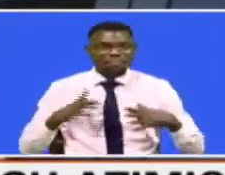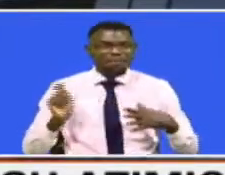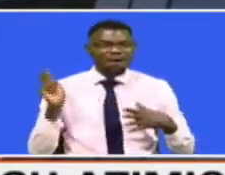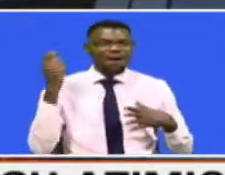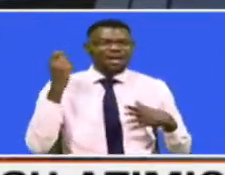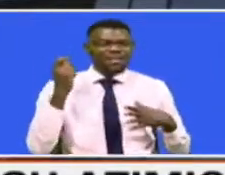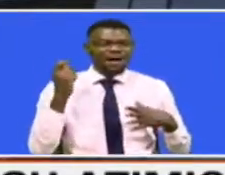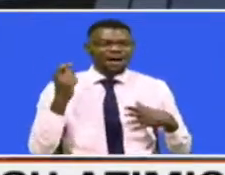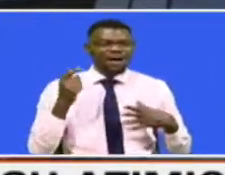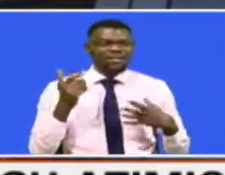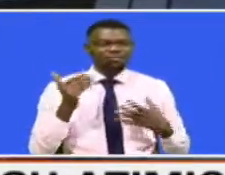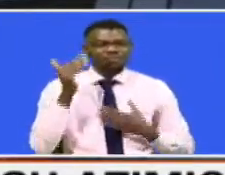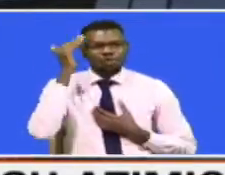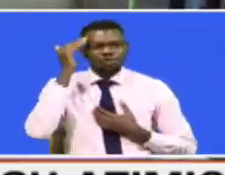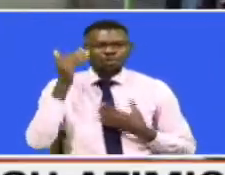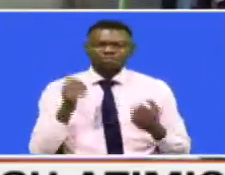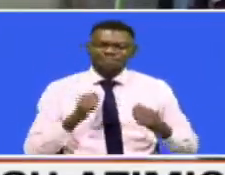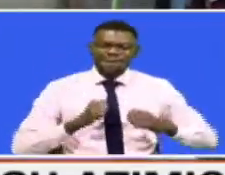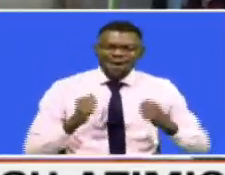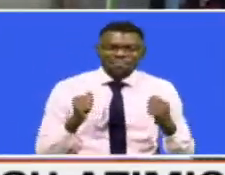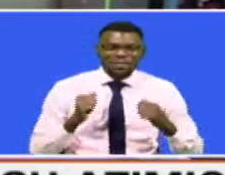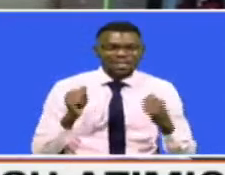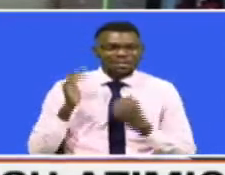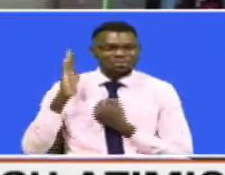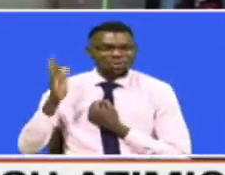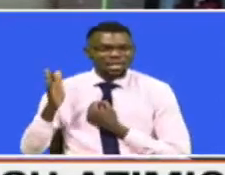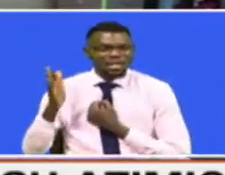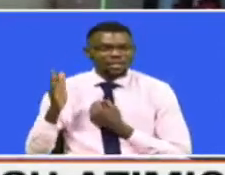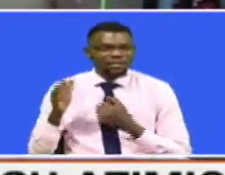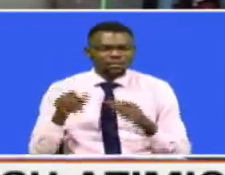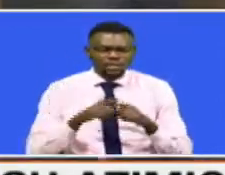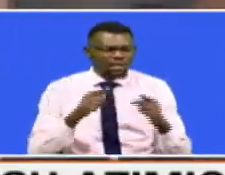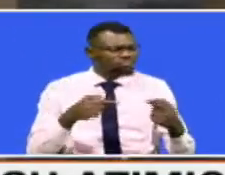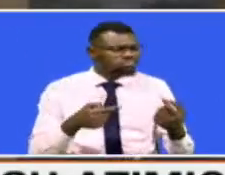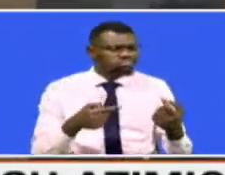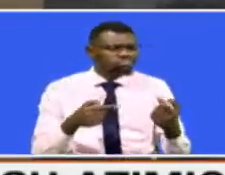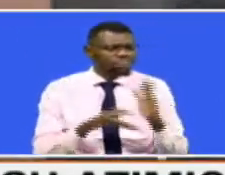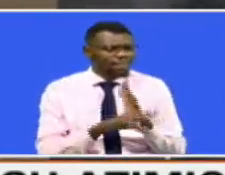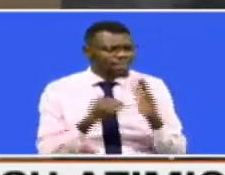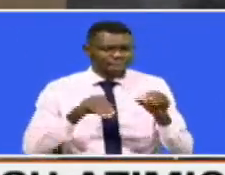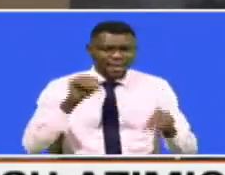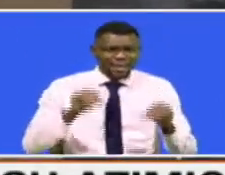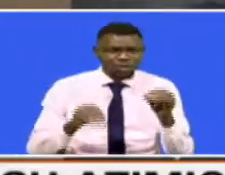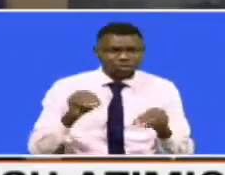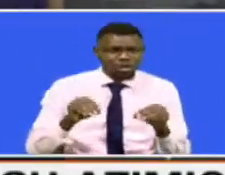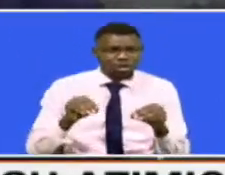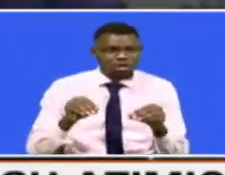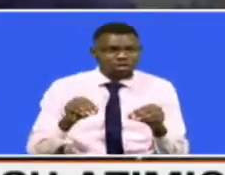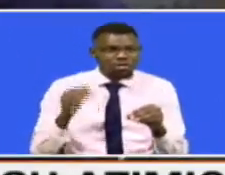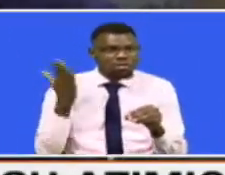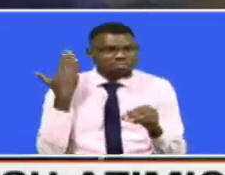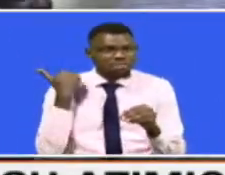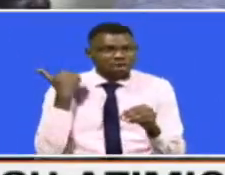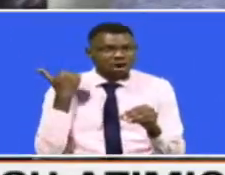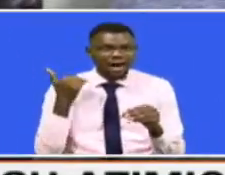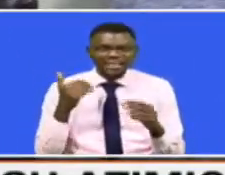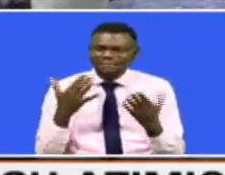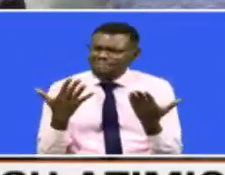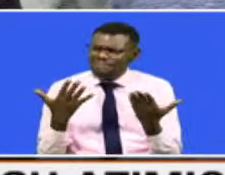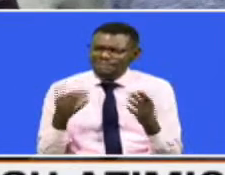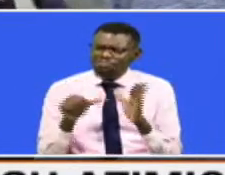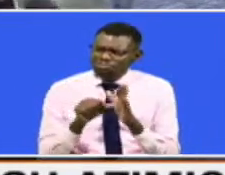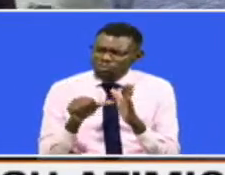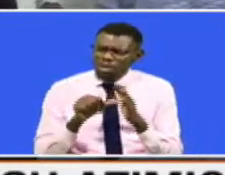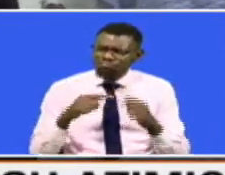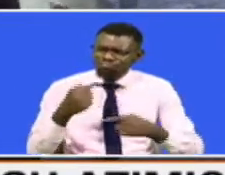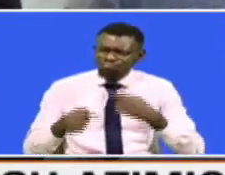happy. Kenyans will be happy. Mzozo kuhusu wizi wa kura katika uchaguzi mkuu uliopita unazidi